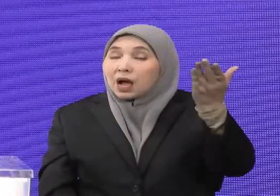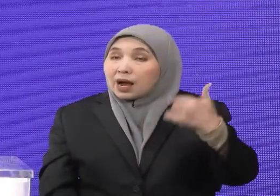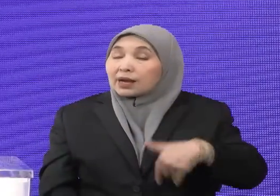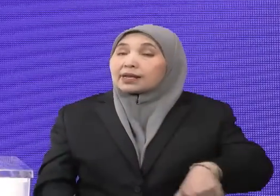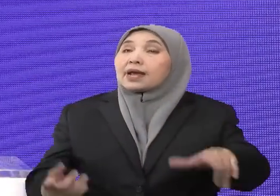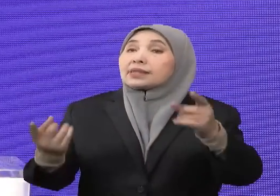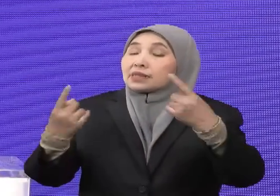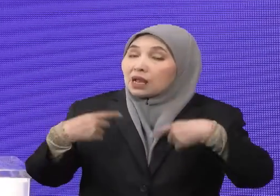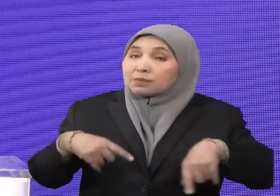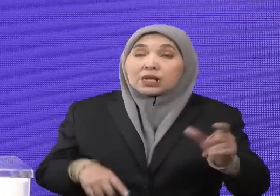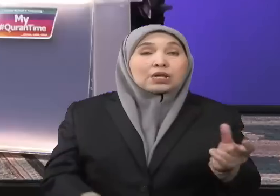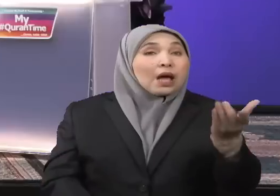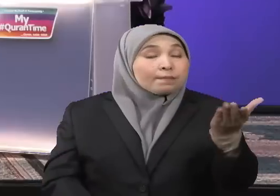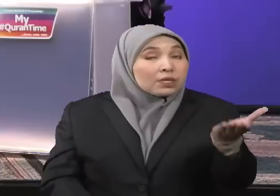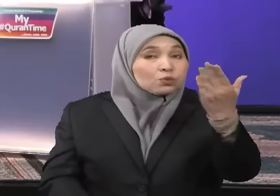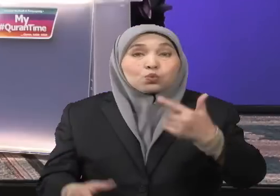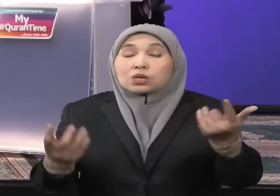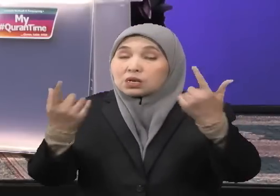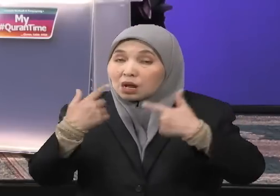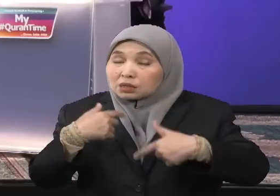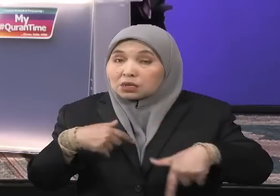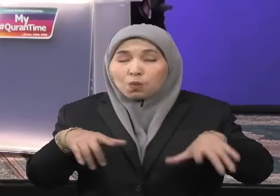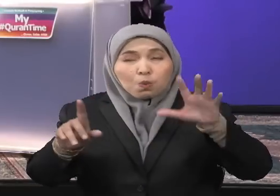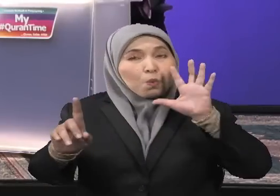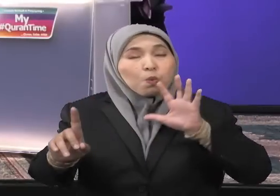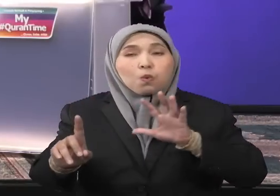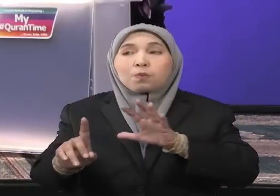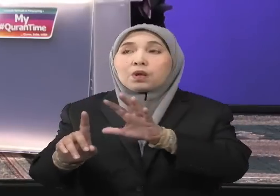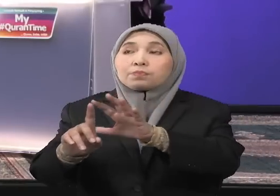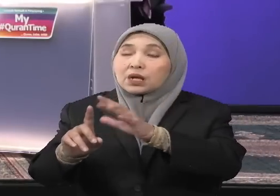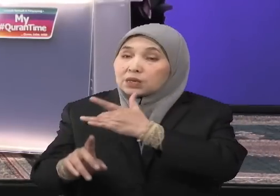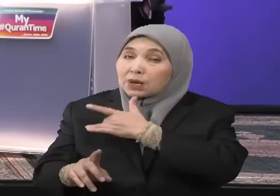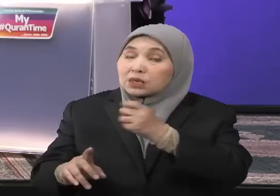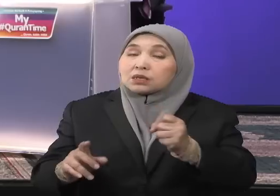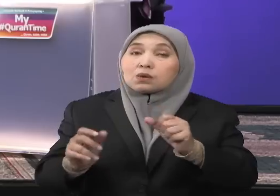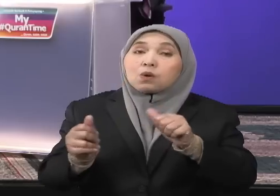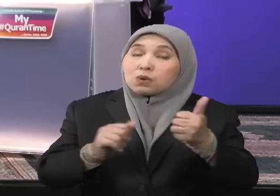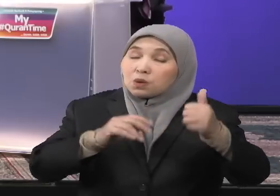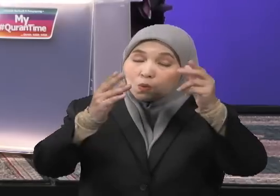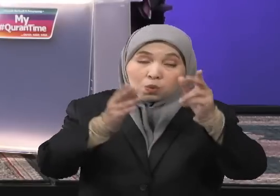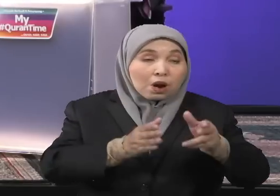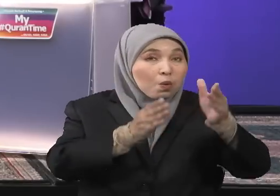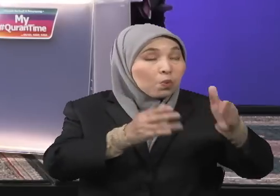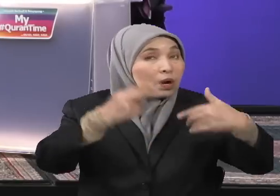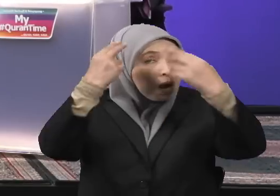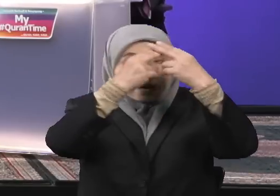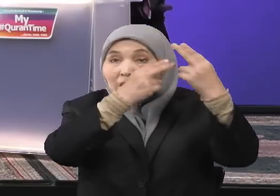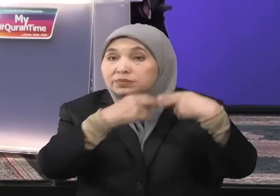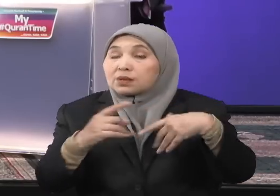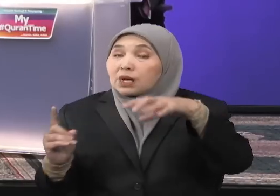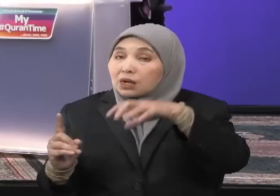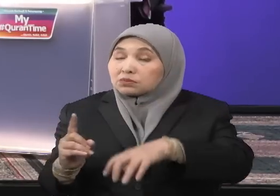nabi itu datang dikerumunia ataupun diimani oleh orang Arab di Madinah mereka hijau lalu mereka